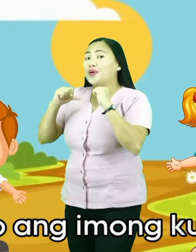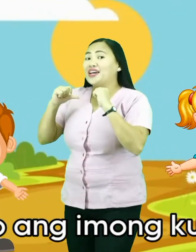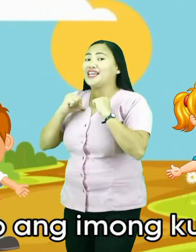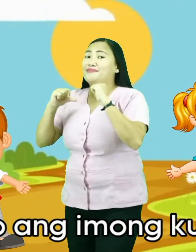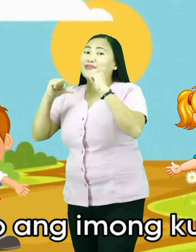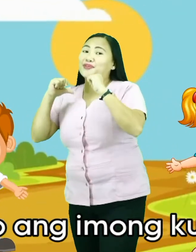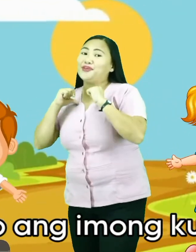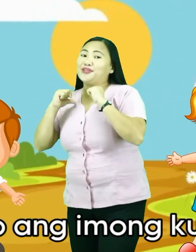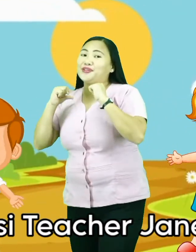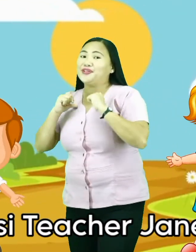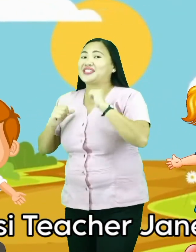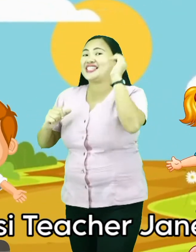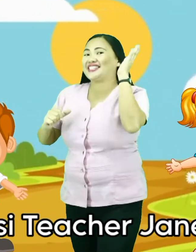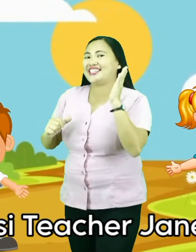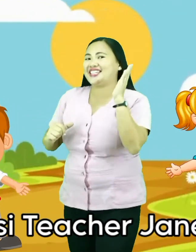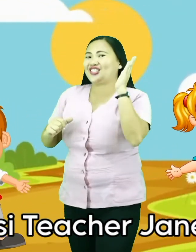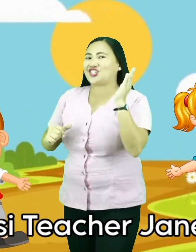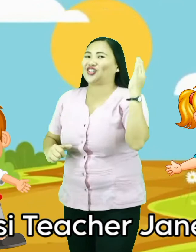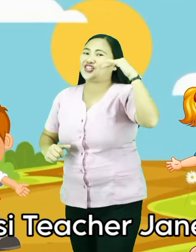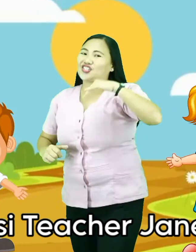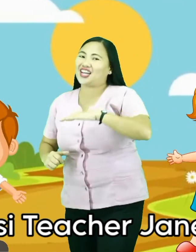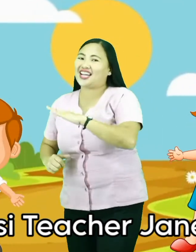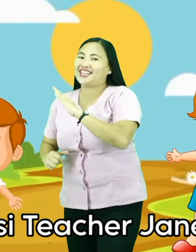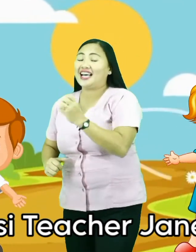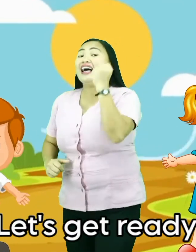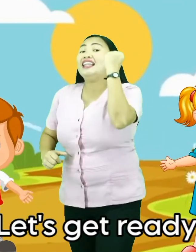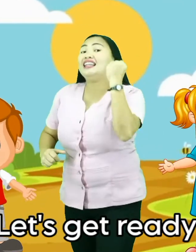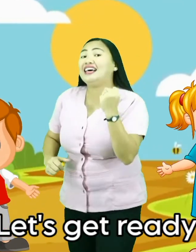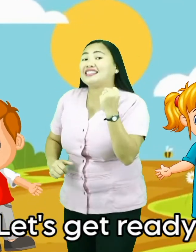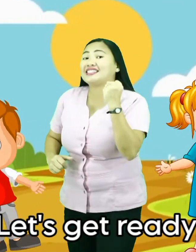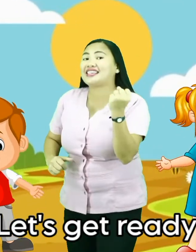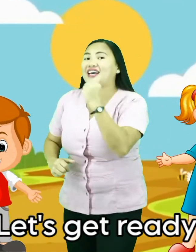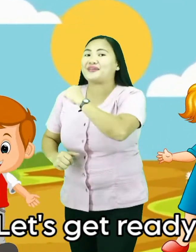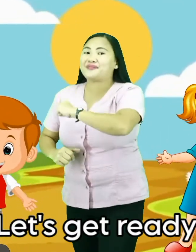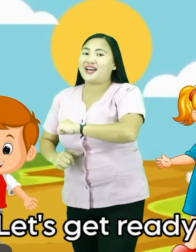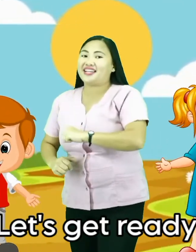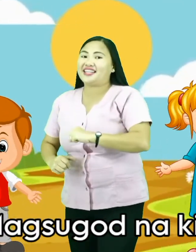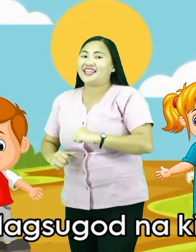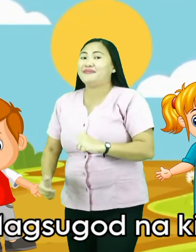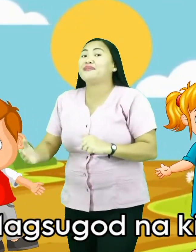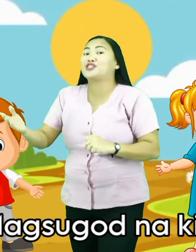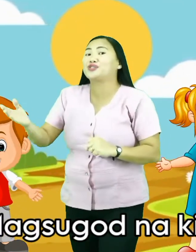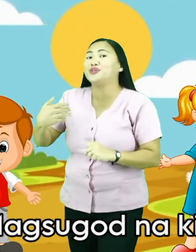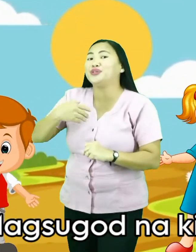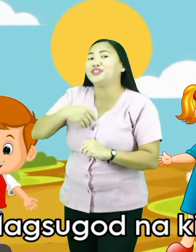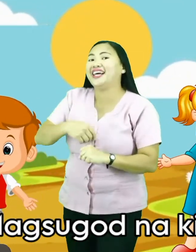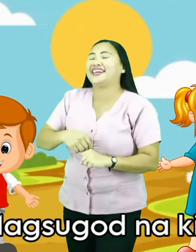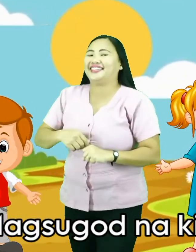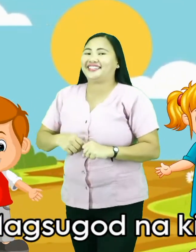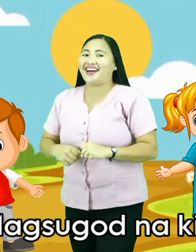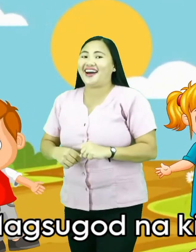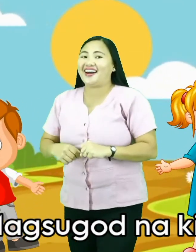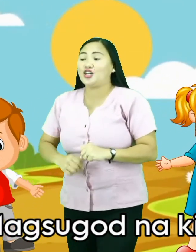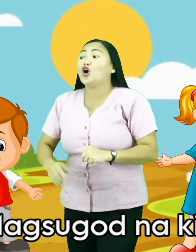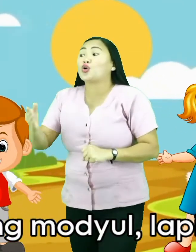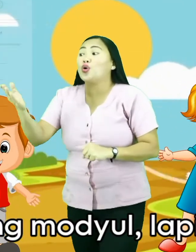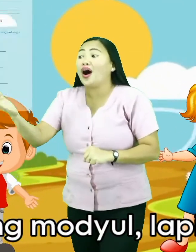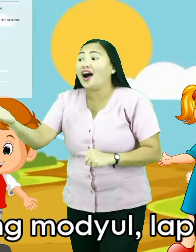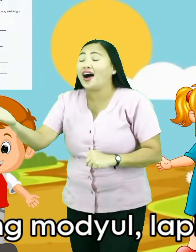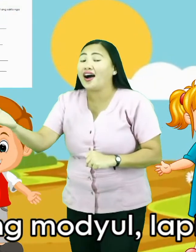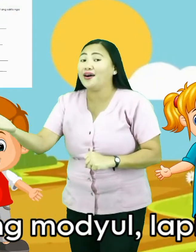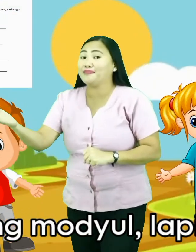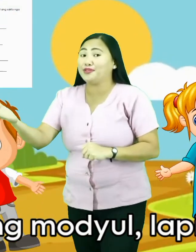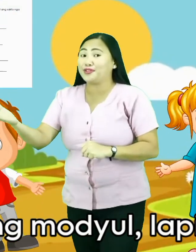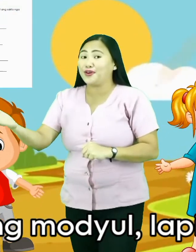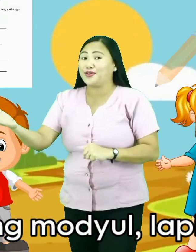Ako ang imong kuyog, si Teacher Jane. Let's get ready, magsugod na kita.